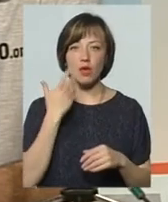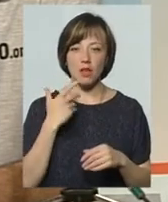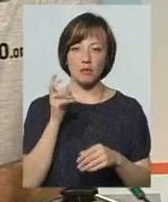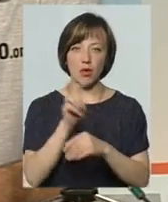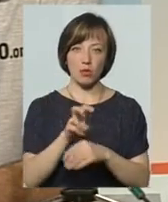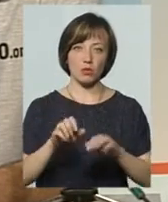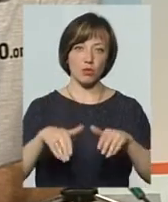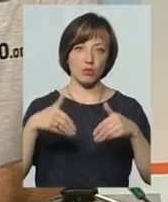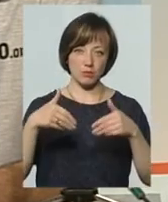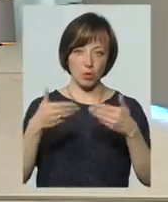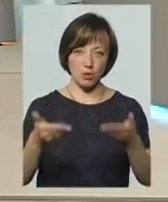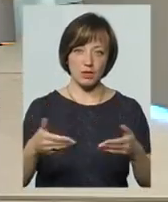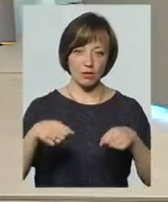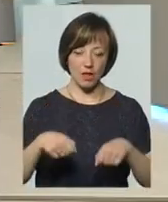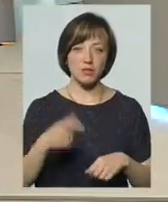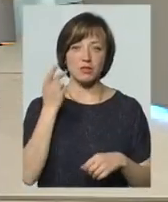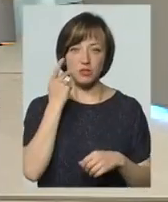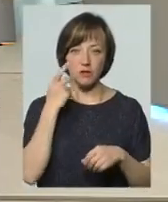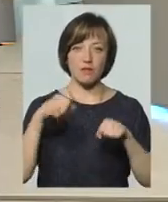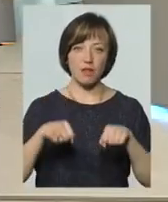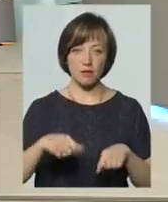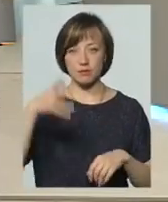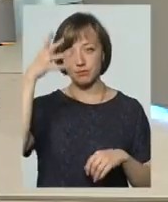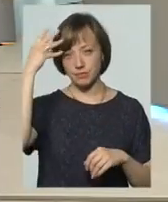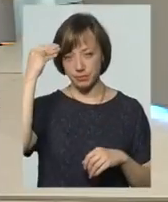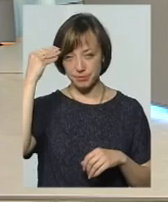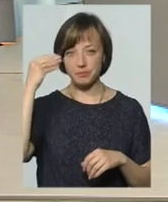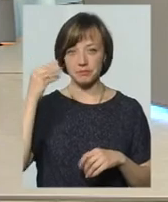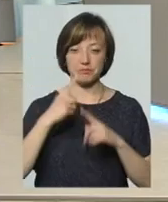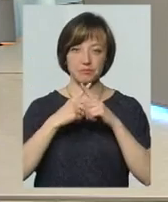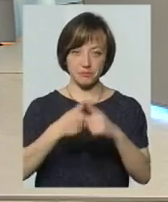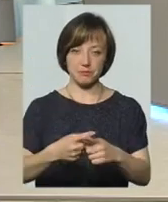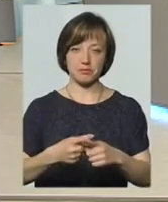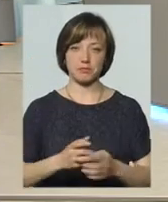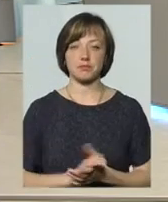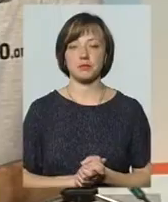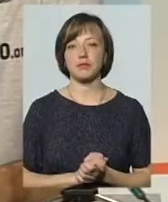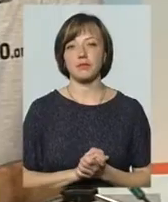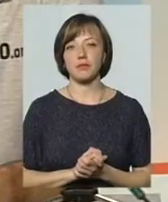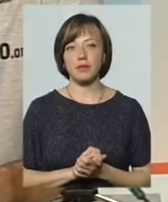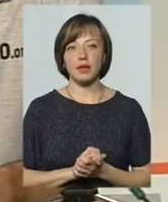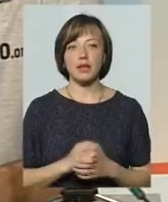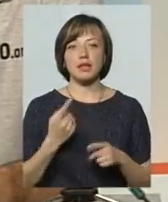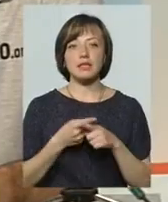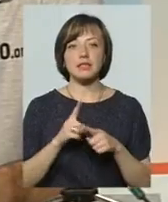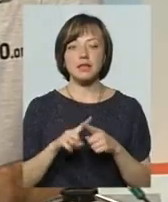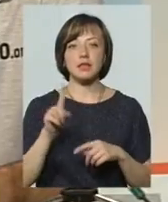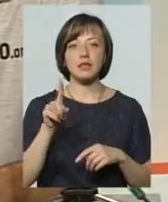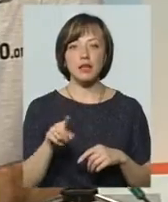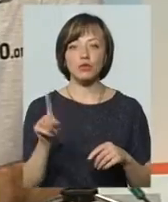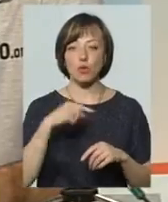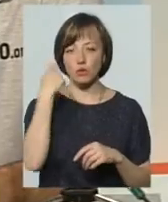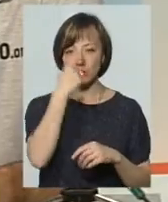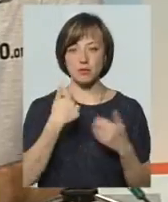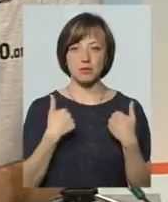неї приходять з пропозицією, то зазвичай влада, ну, вона йде їм на зустріч. Тобто, і оце те, що, ну,